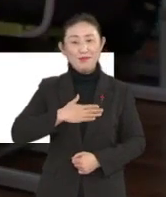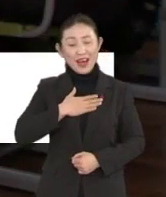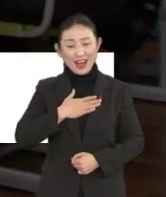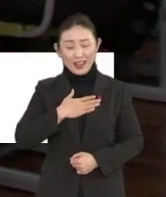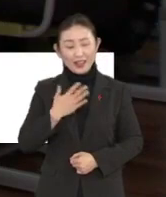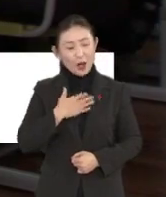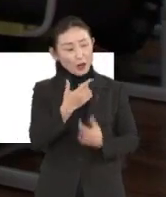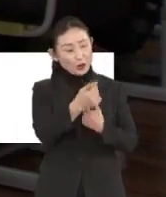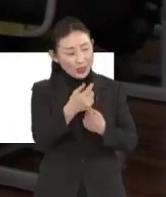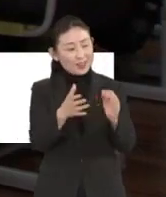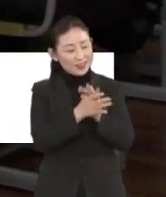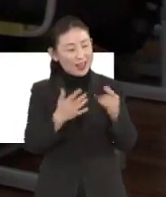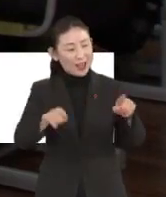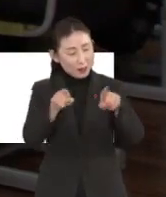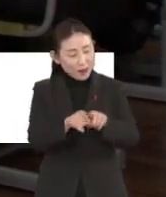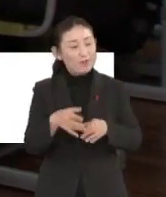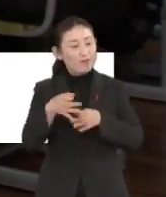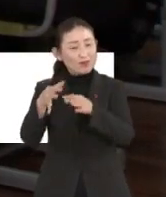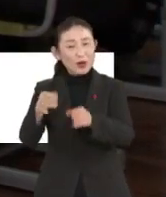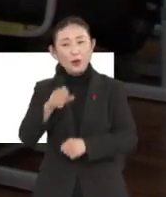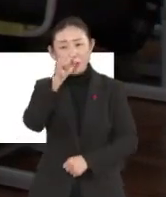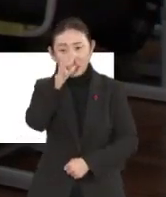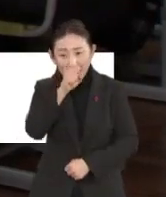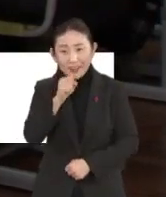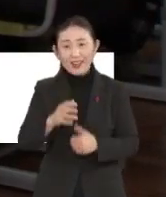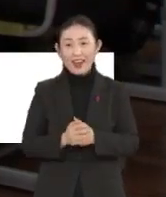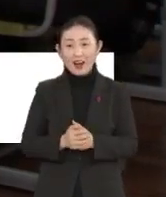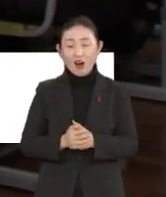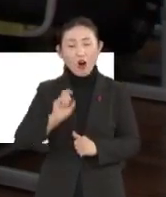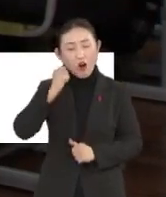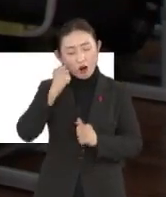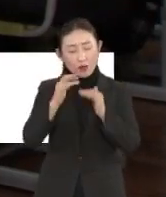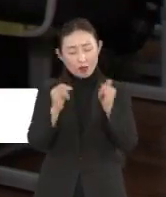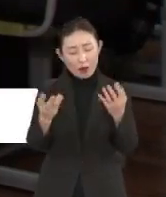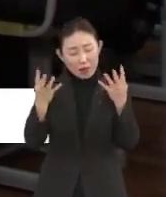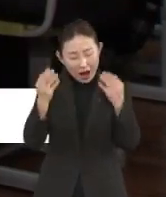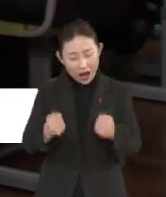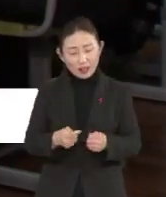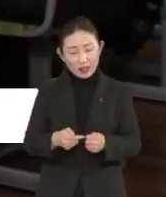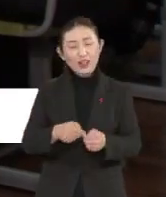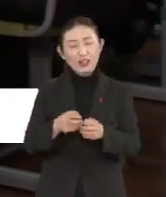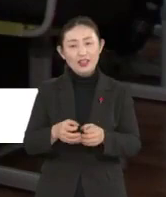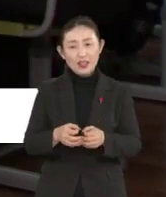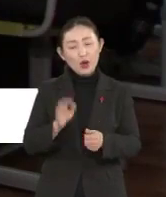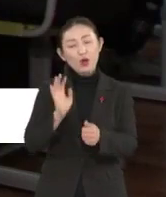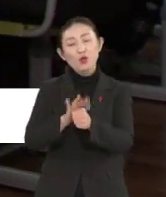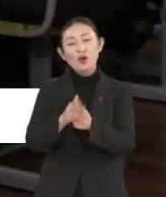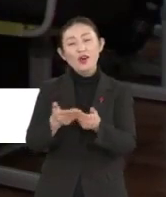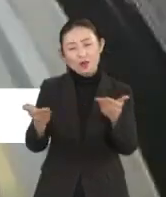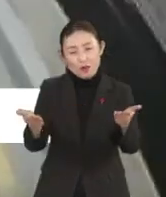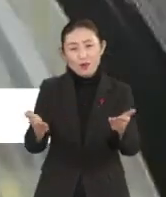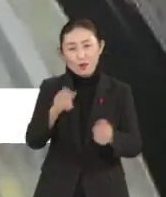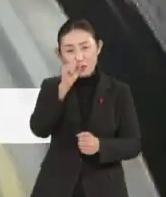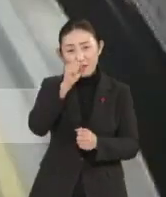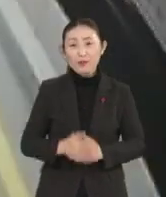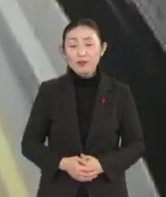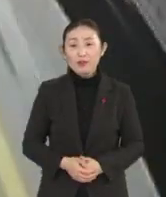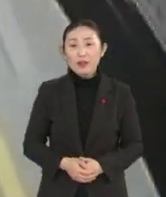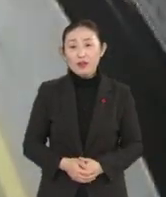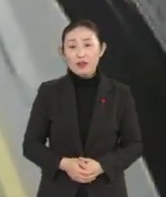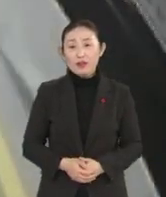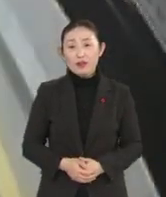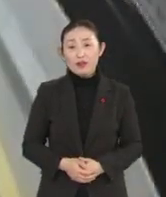같이 기부했으면 좋겠다는 돈이 더 많으니까 어려운 사람들 더 많이 도와줄 수 있을 것 같아서 기분이 좋아요